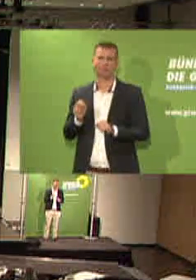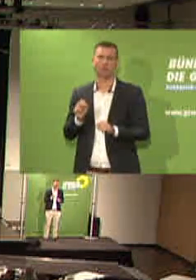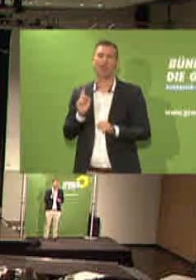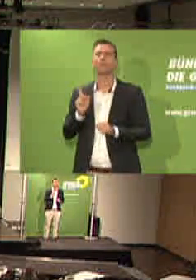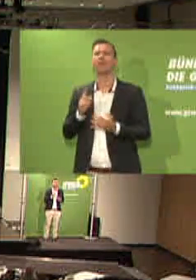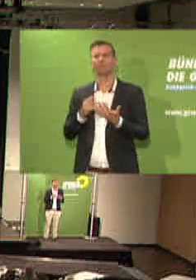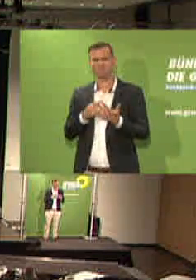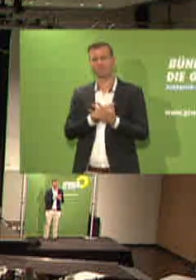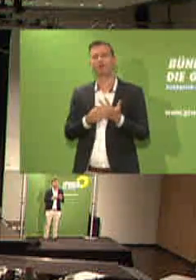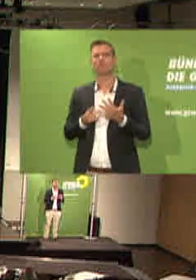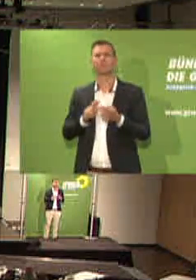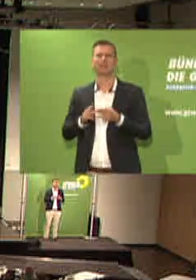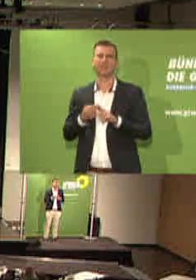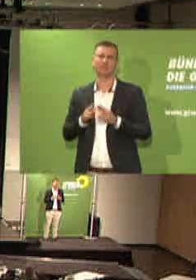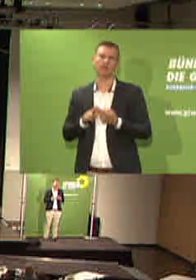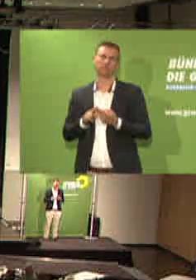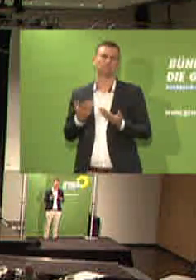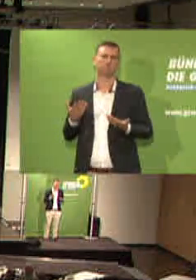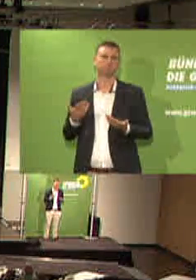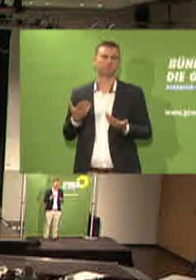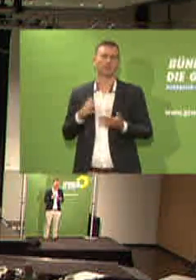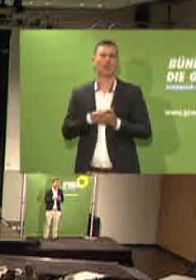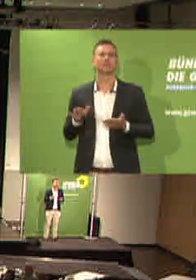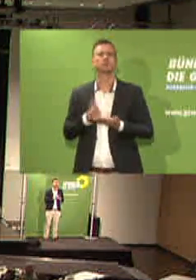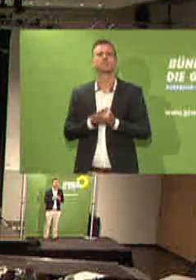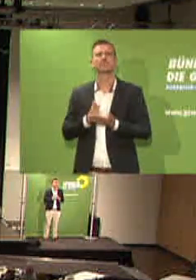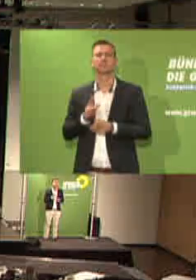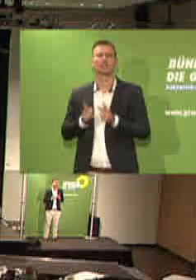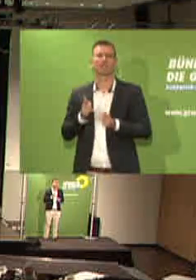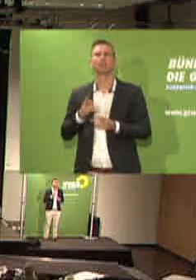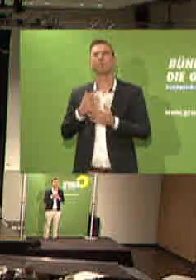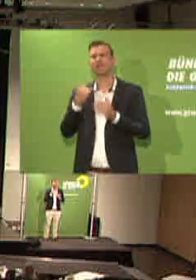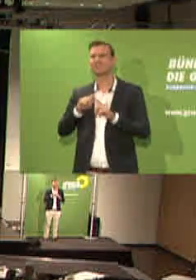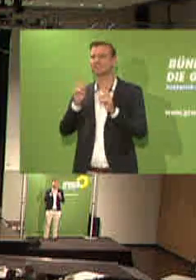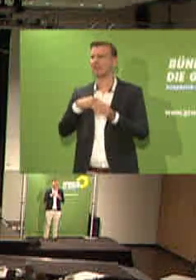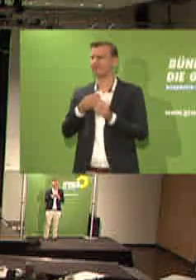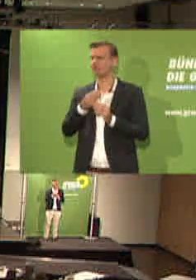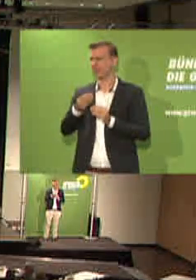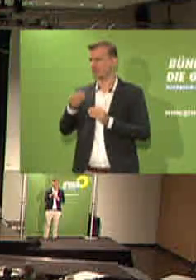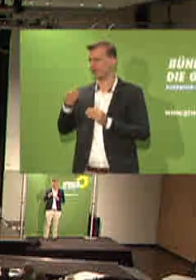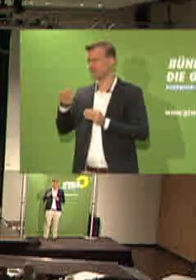5 Mitglieder im Landesschiedsgericht und wir verteilen jetzt zunächst die Zettel